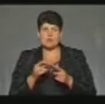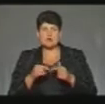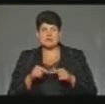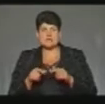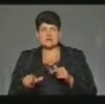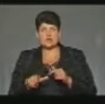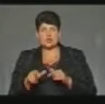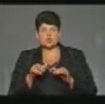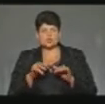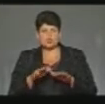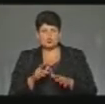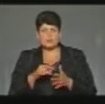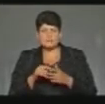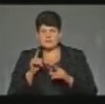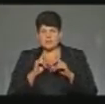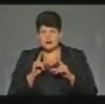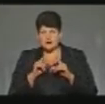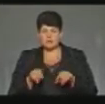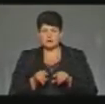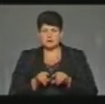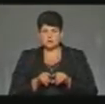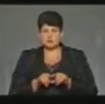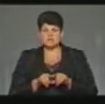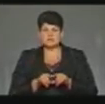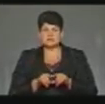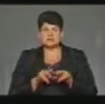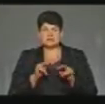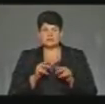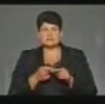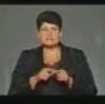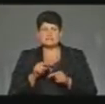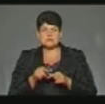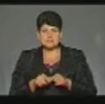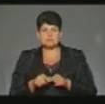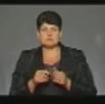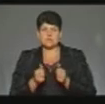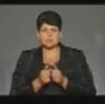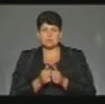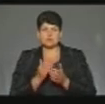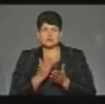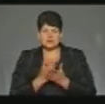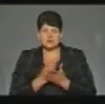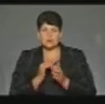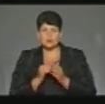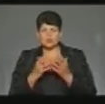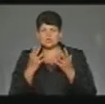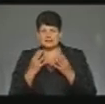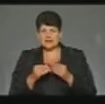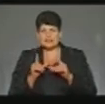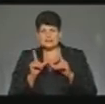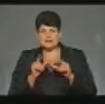руху. Міська рада також слідкує за цим. Ми поблизу знаходимося, ми, в принципі, кожен день їздимо і